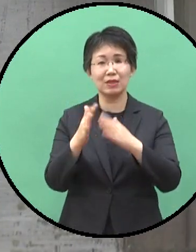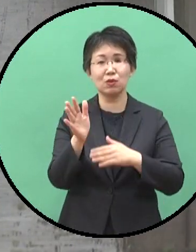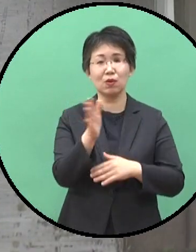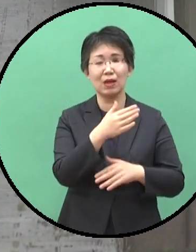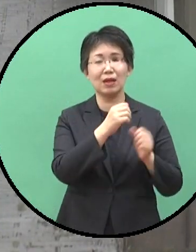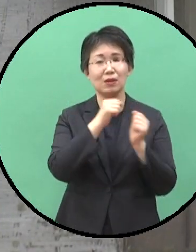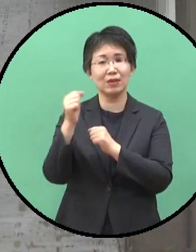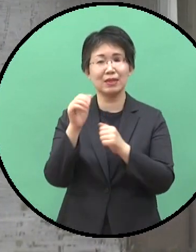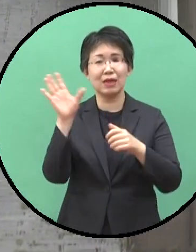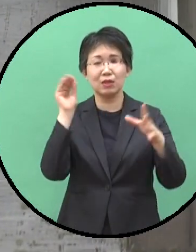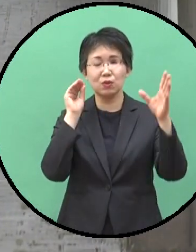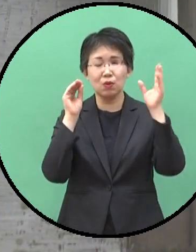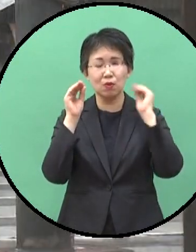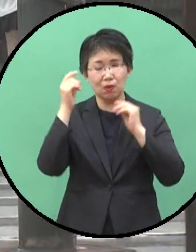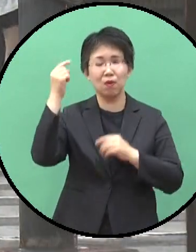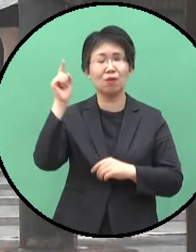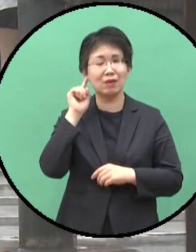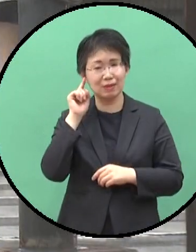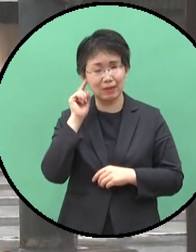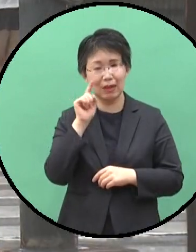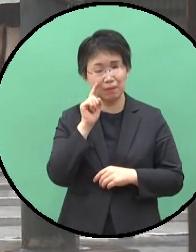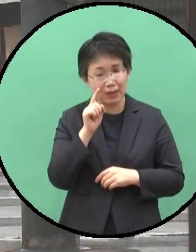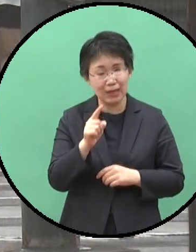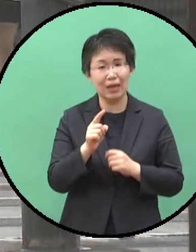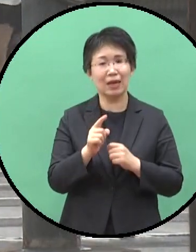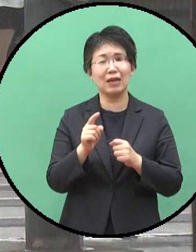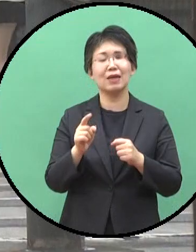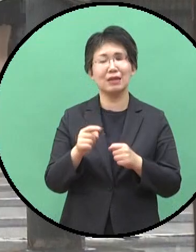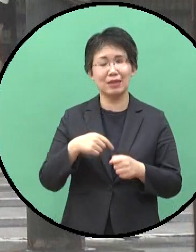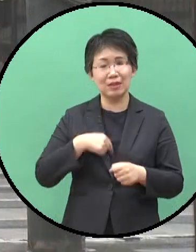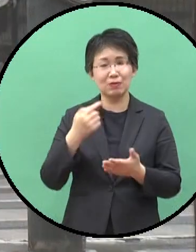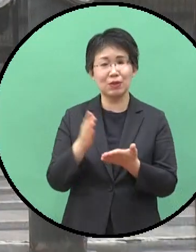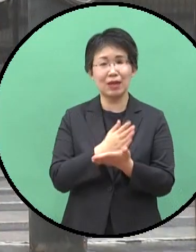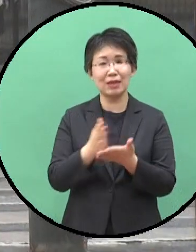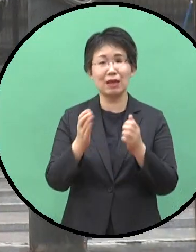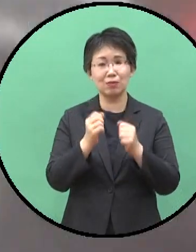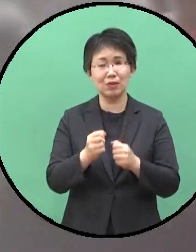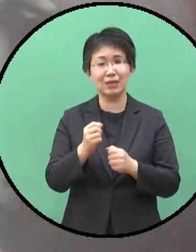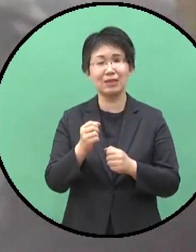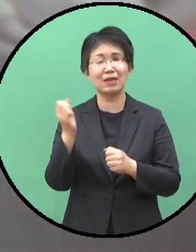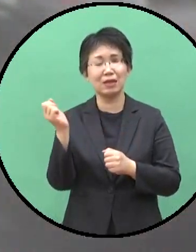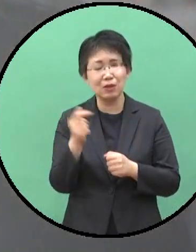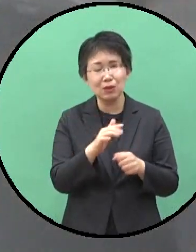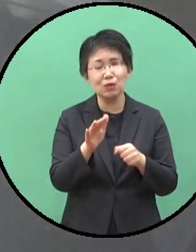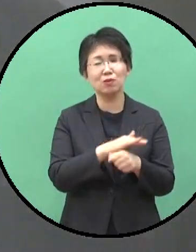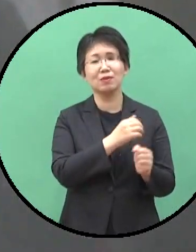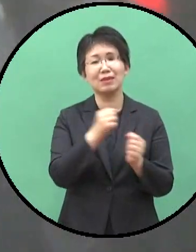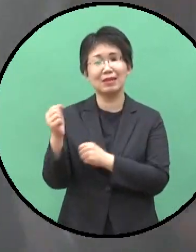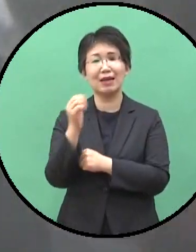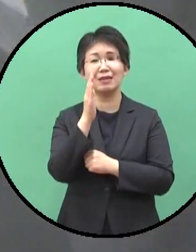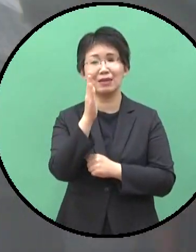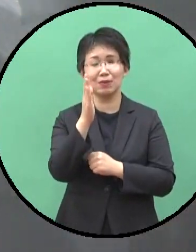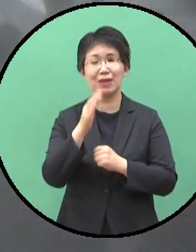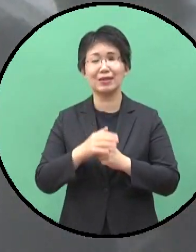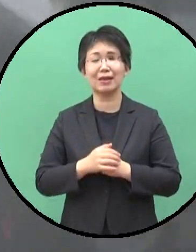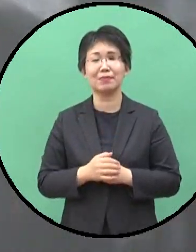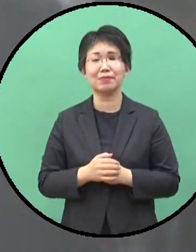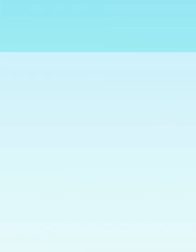避難情報を踏まえ、自らの判断で早めの避難をしてください。